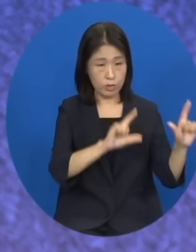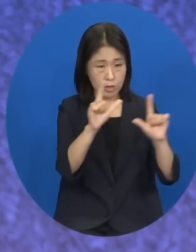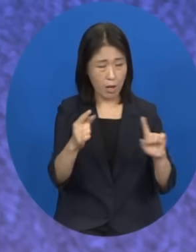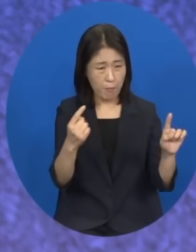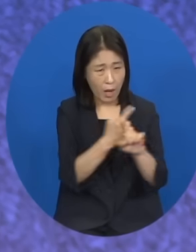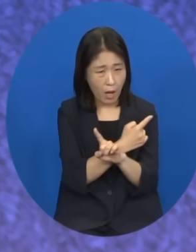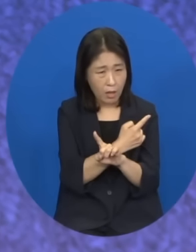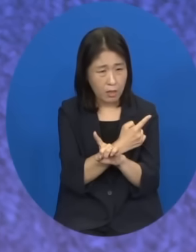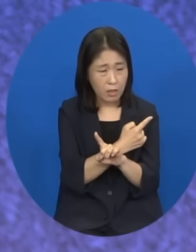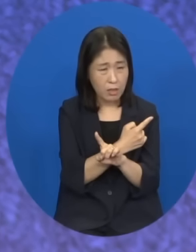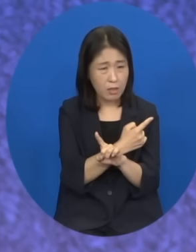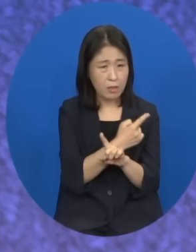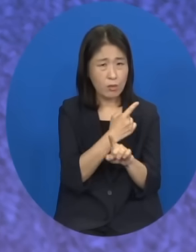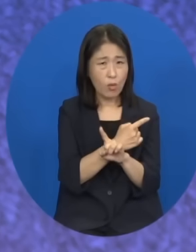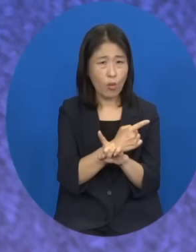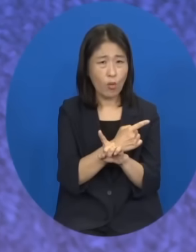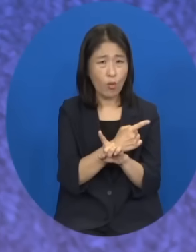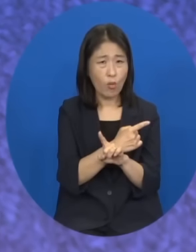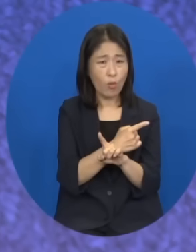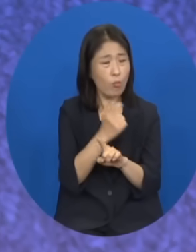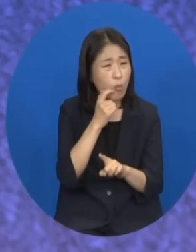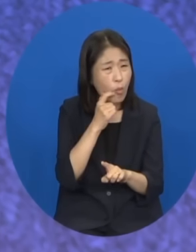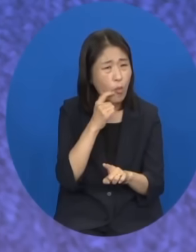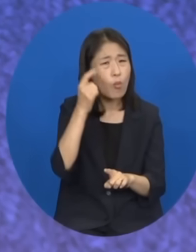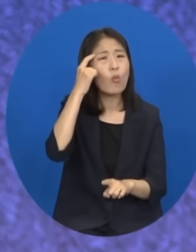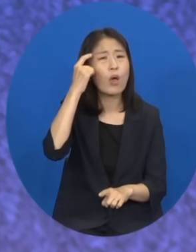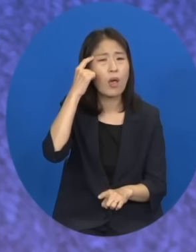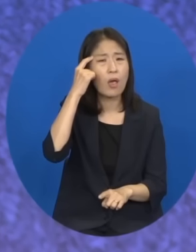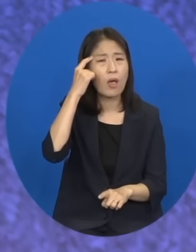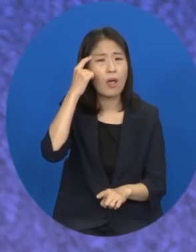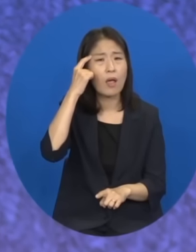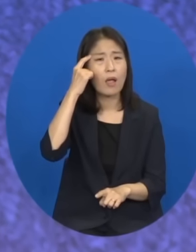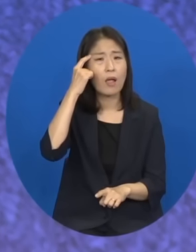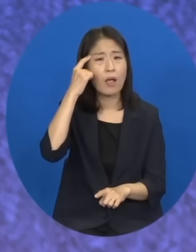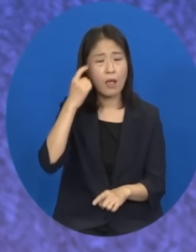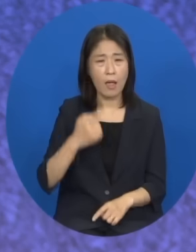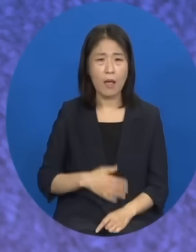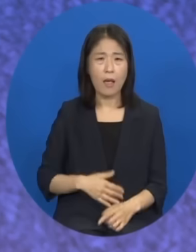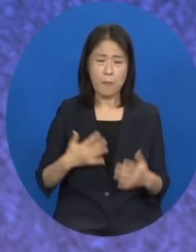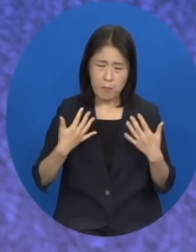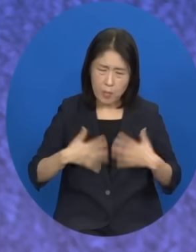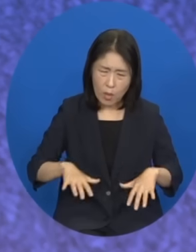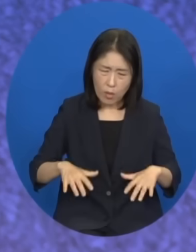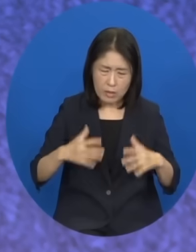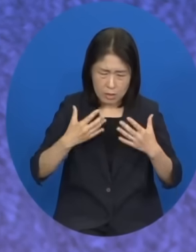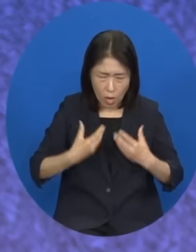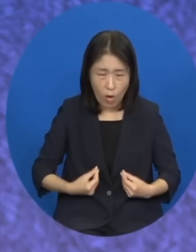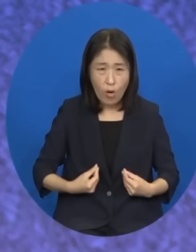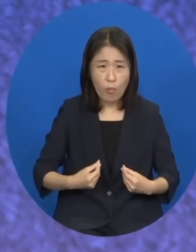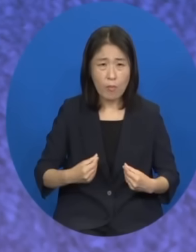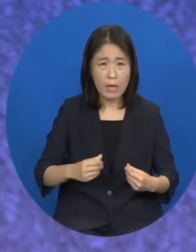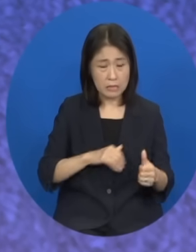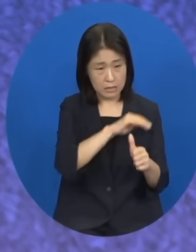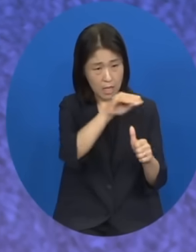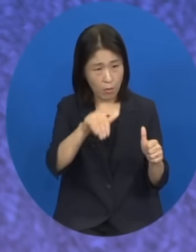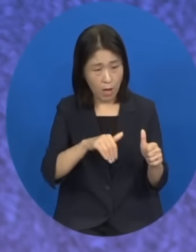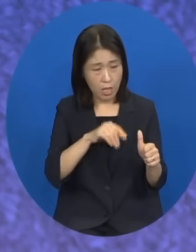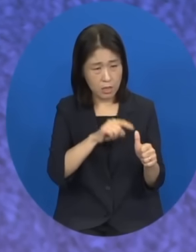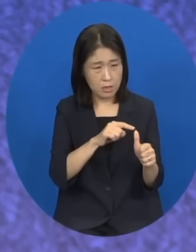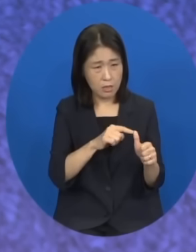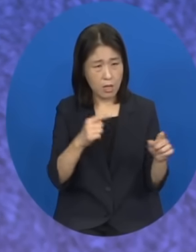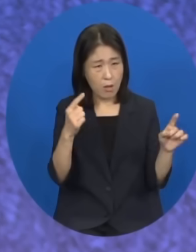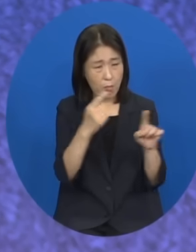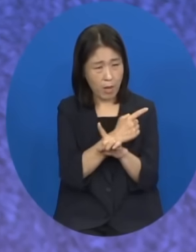여러분의 실패를 왜 못 바꾸시나요? 여러분이 피곤하고 지치고 낙심하는 것을 주님이 왜 못